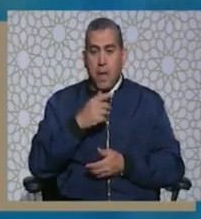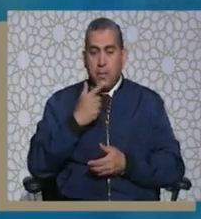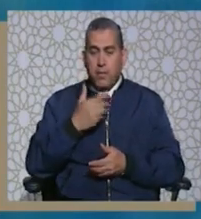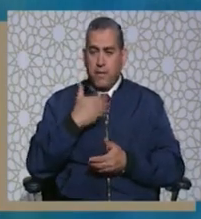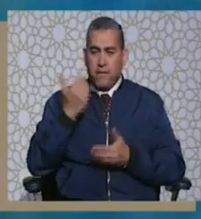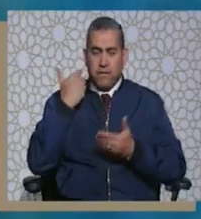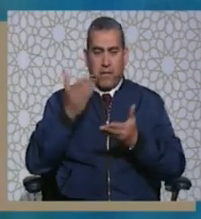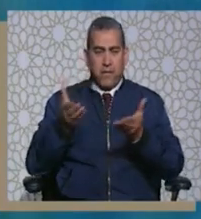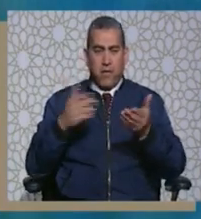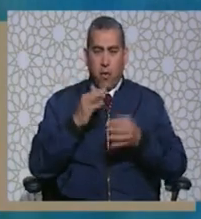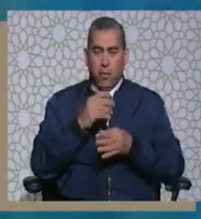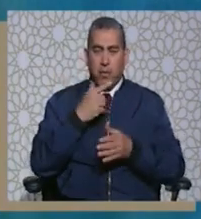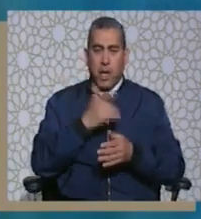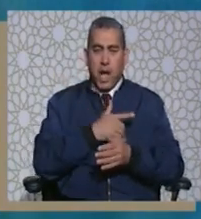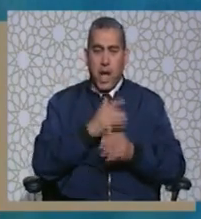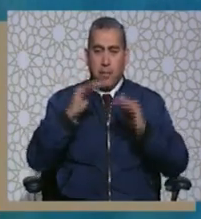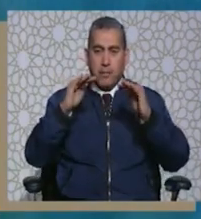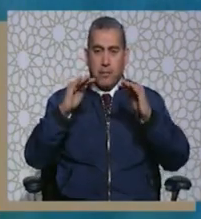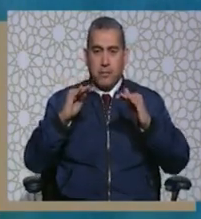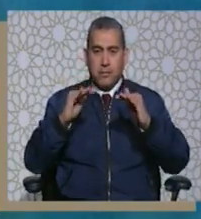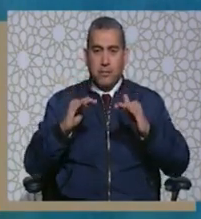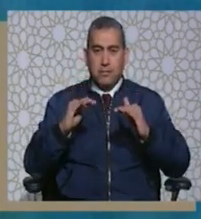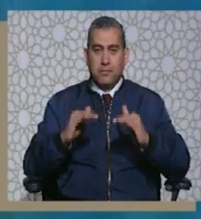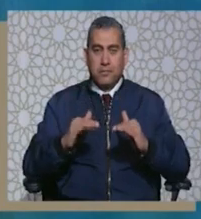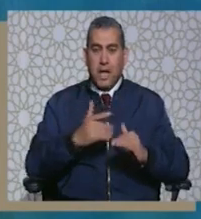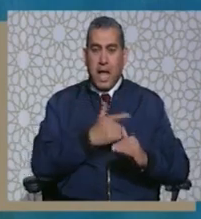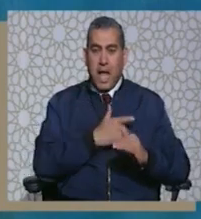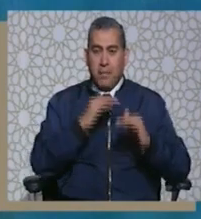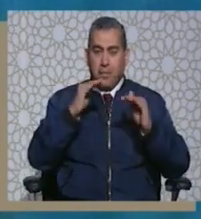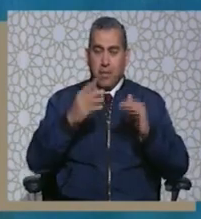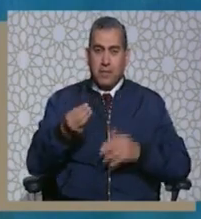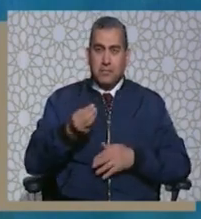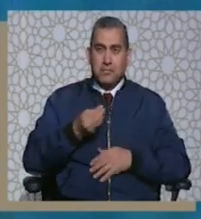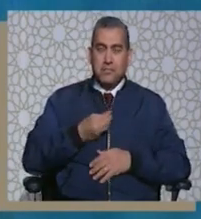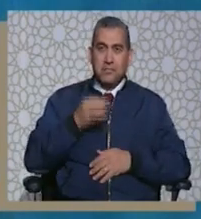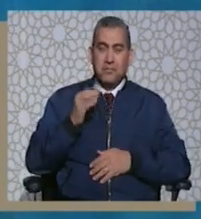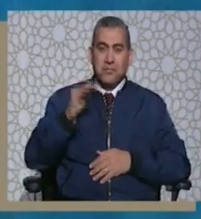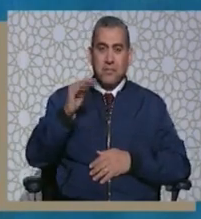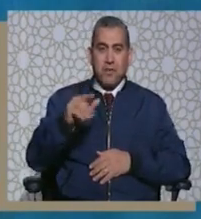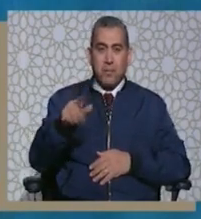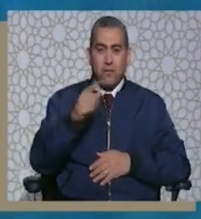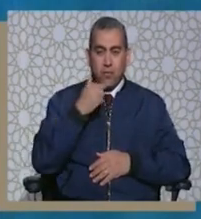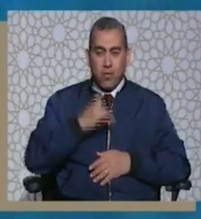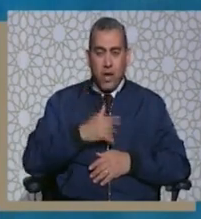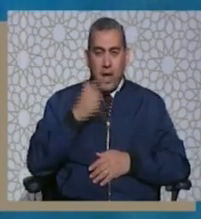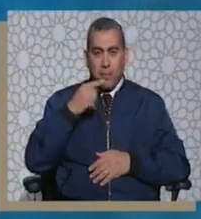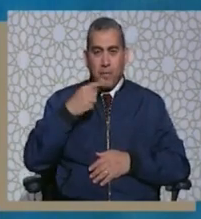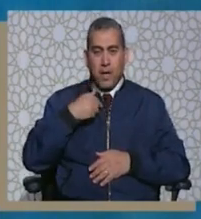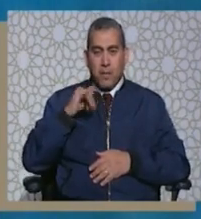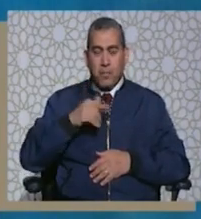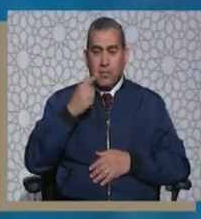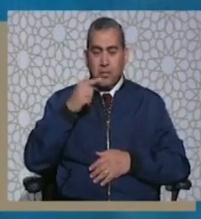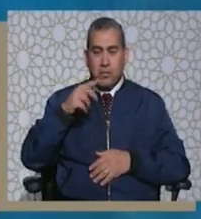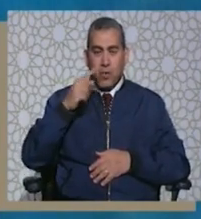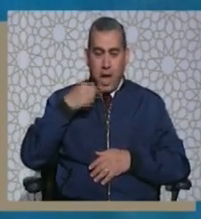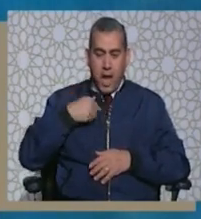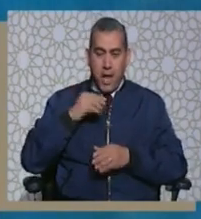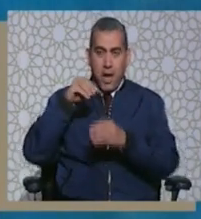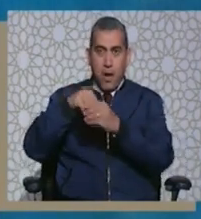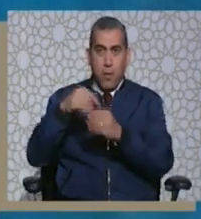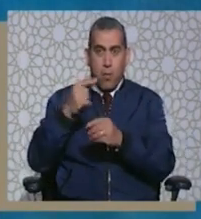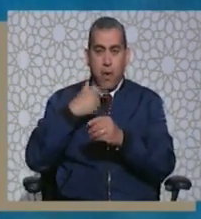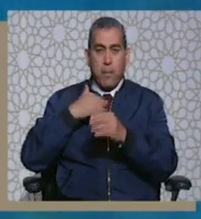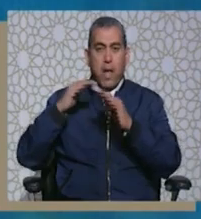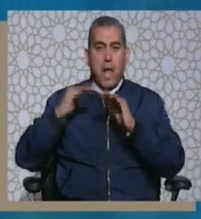قيمتنا في قلوبهم وبيحسس ان قيمتهم في حياتنا بتقل لما